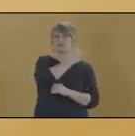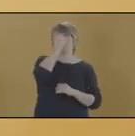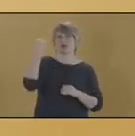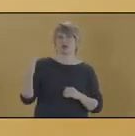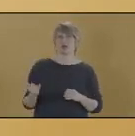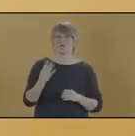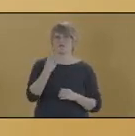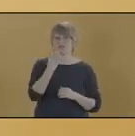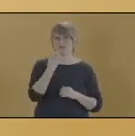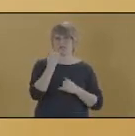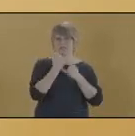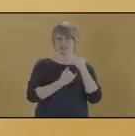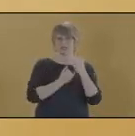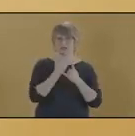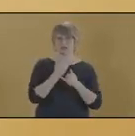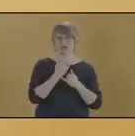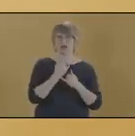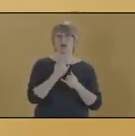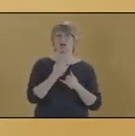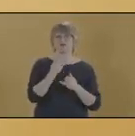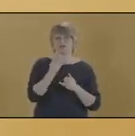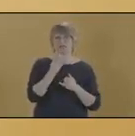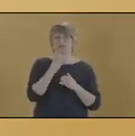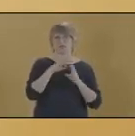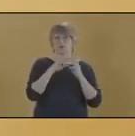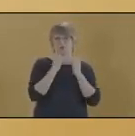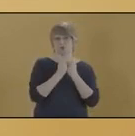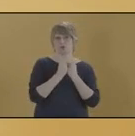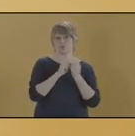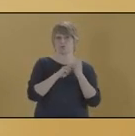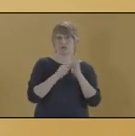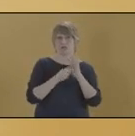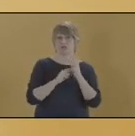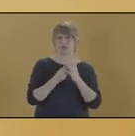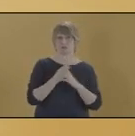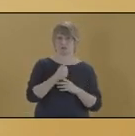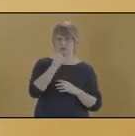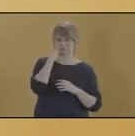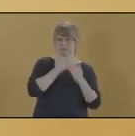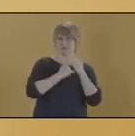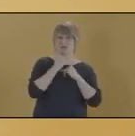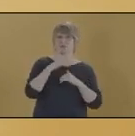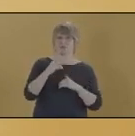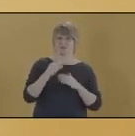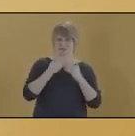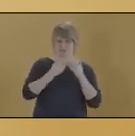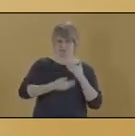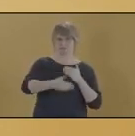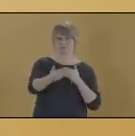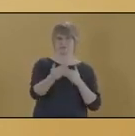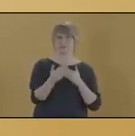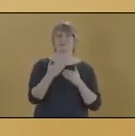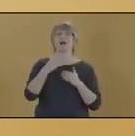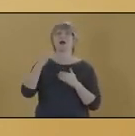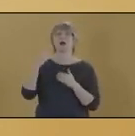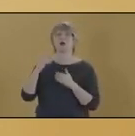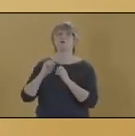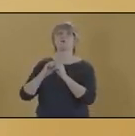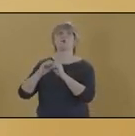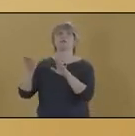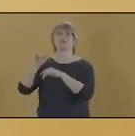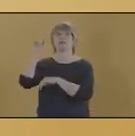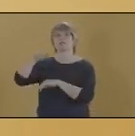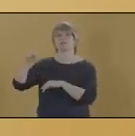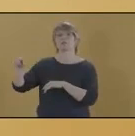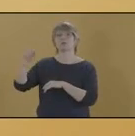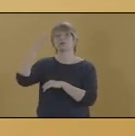geplant, sind aktuell im zweiten Durchführungsjahr von diesen Workshops und bieten aber eben auch Fortbildungen für MultiplikatorInnen